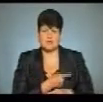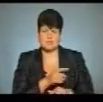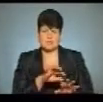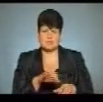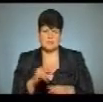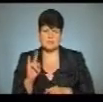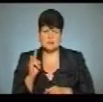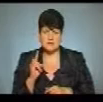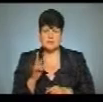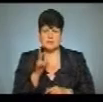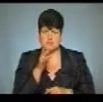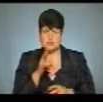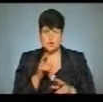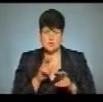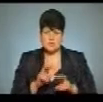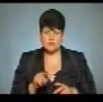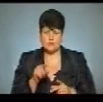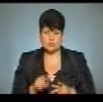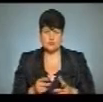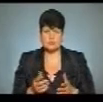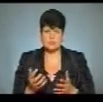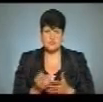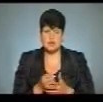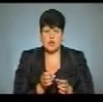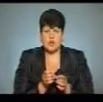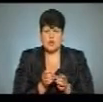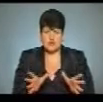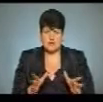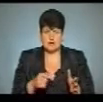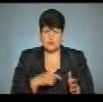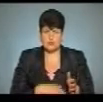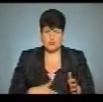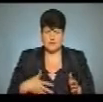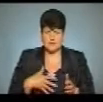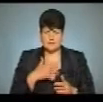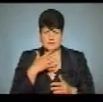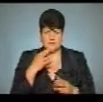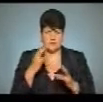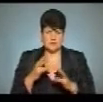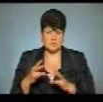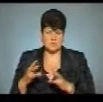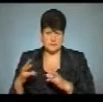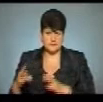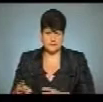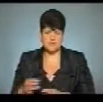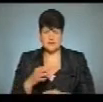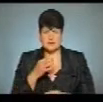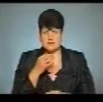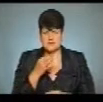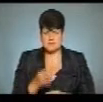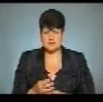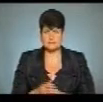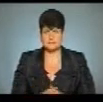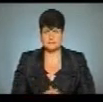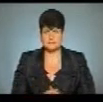дитячої лікарні. Під час обстеження в нього діагностували розрив внутрішнього органу та політравми, розповів головний лікар цієї лікарні